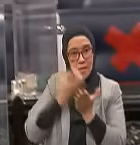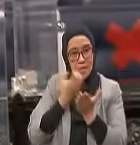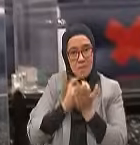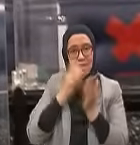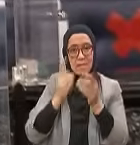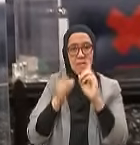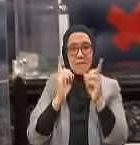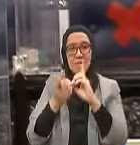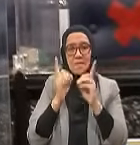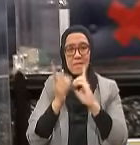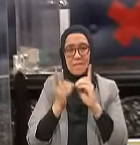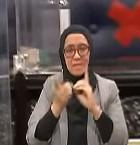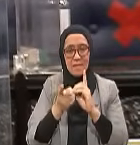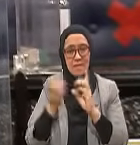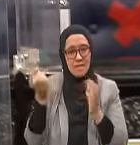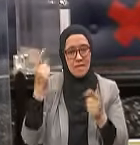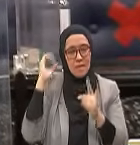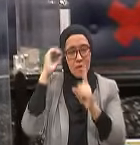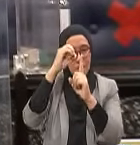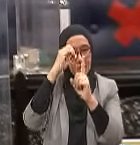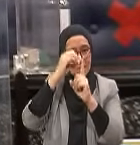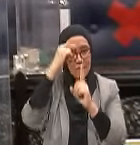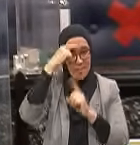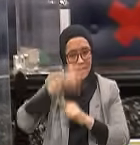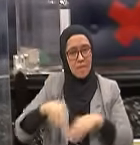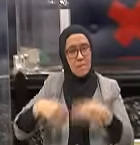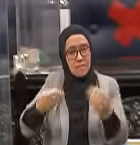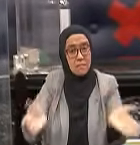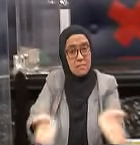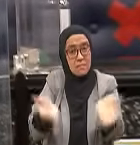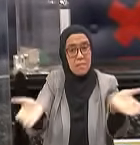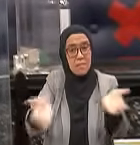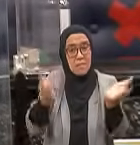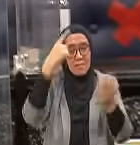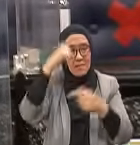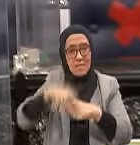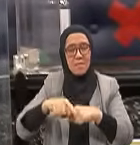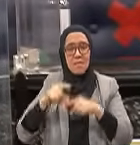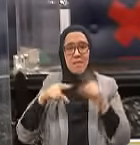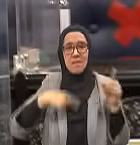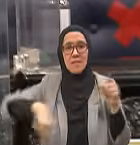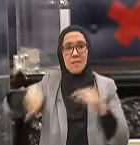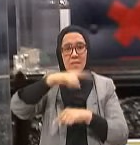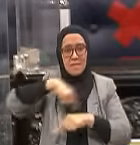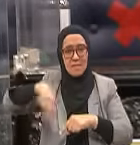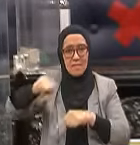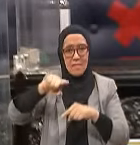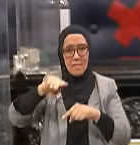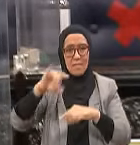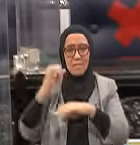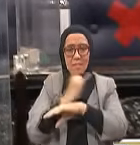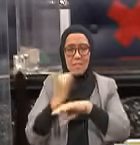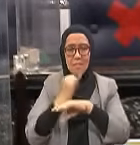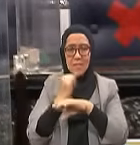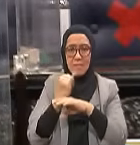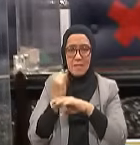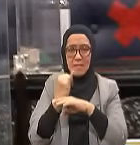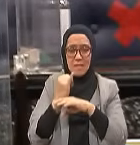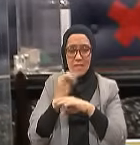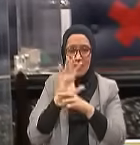objektifnya untuk mobil galakkan pemain muslim dan dan